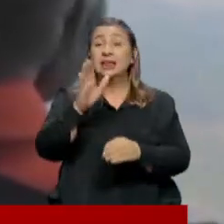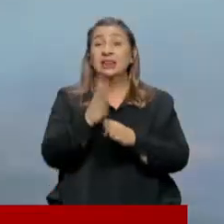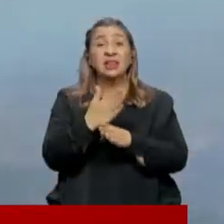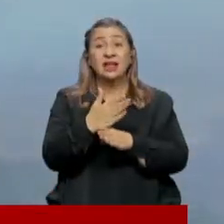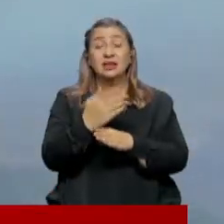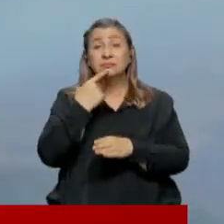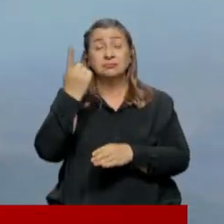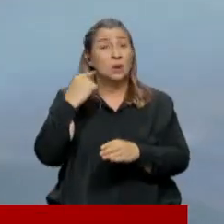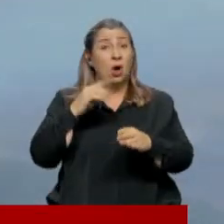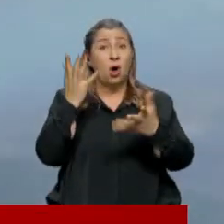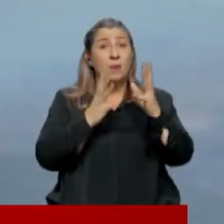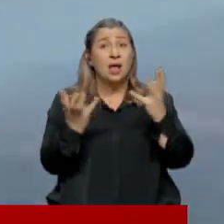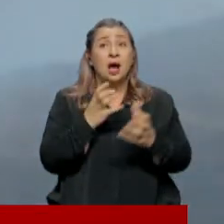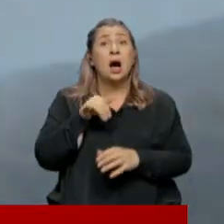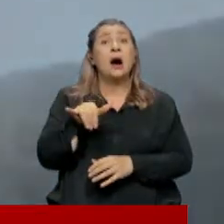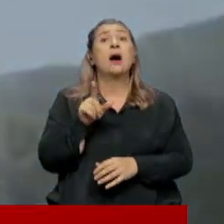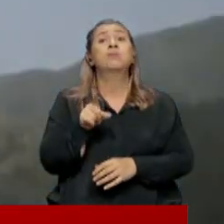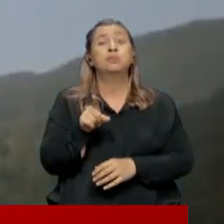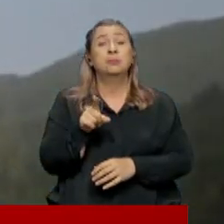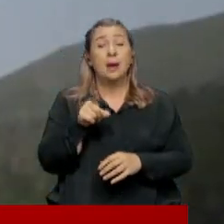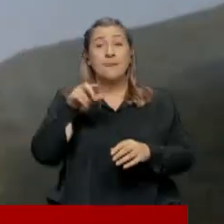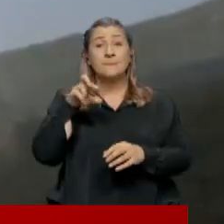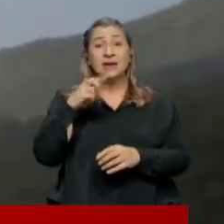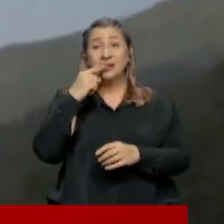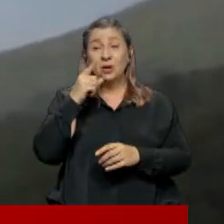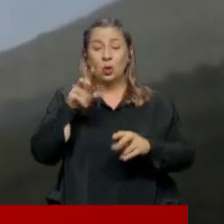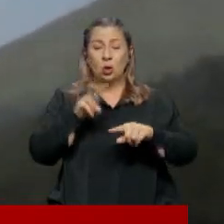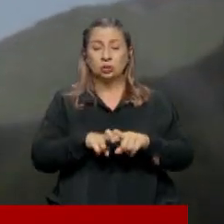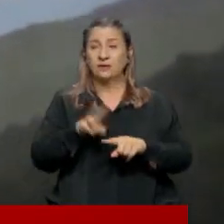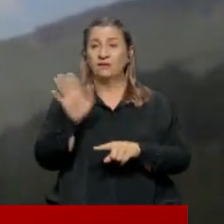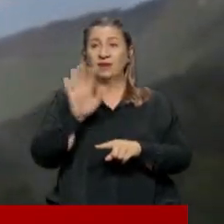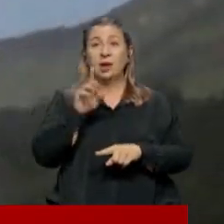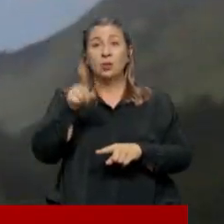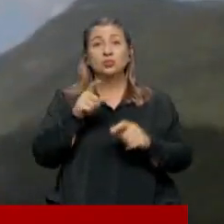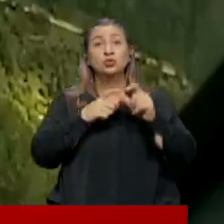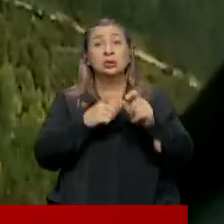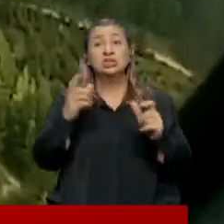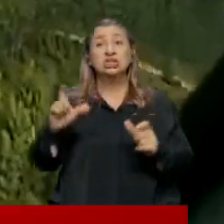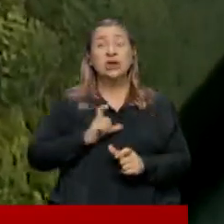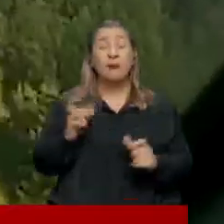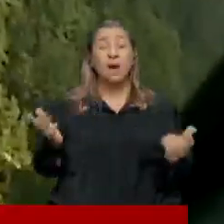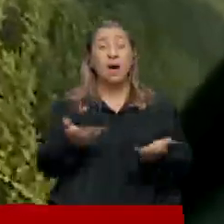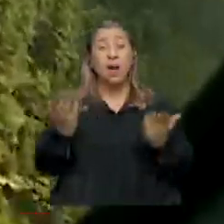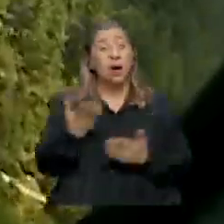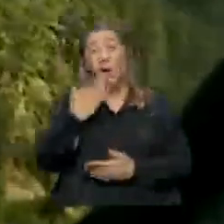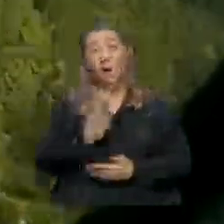Neden geçen yıl orman yangınlarında kullanılmadı? Pakdemirli koltuğa veda etti. Bu sorununsa hala net olarak yanıtı yok.